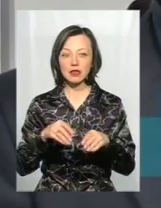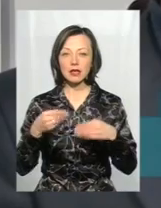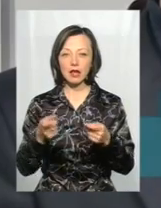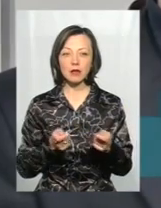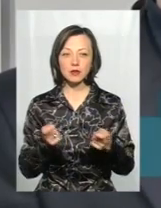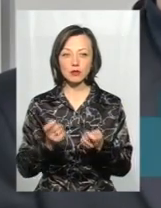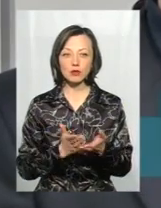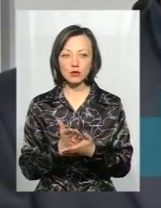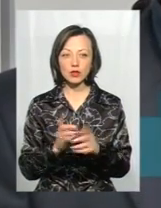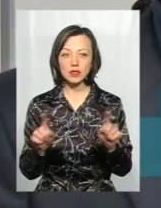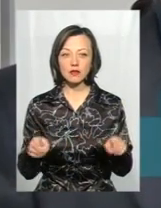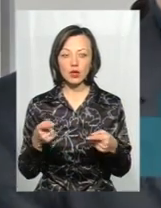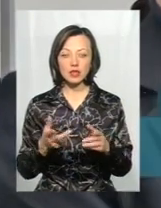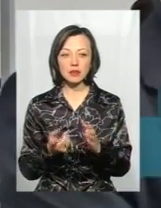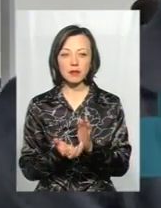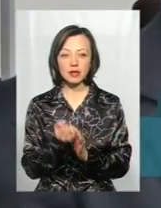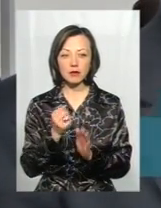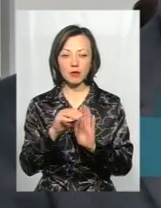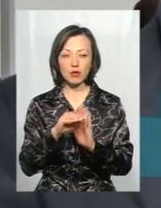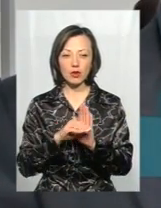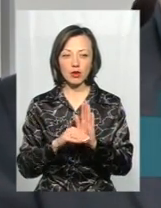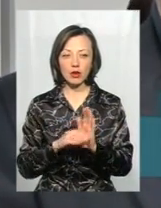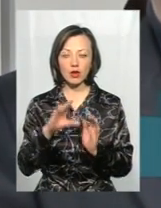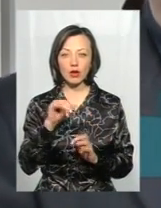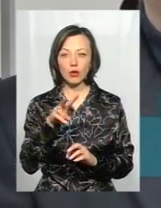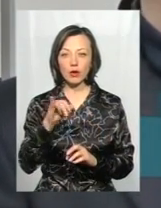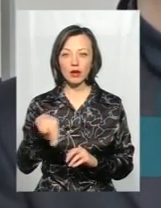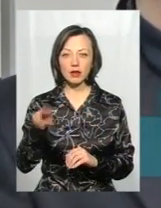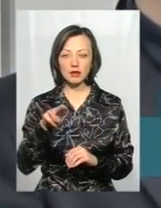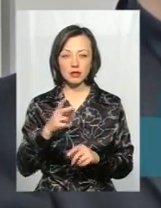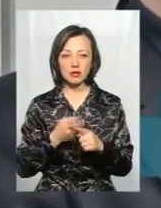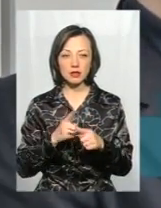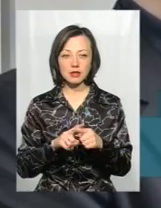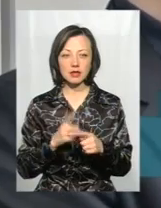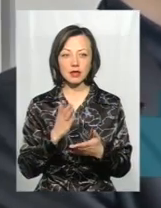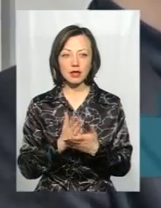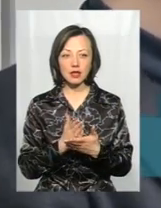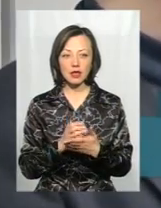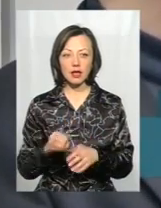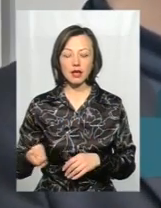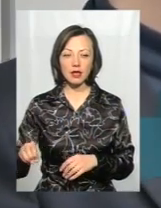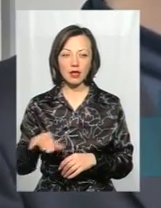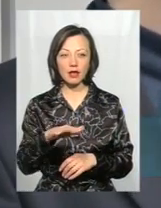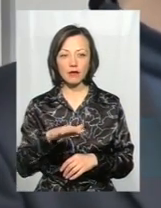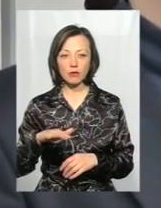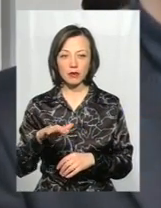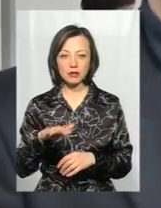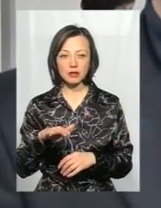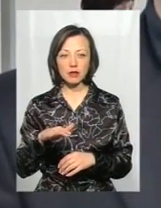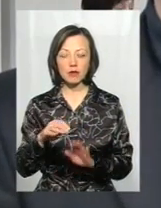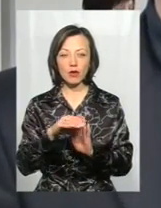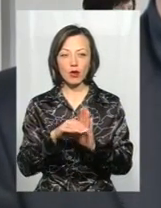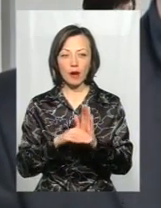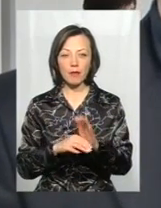у нас за підтримки програми ЮЛІДу. Це є європейська така, скажімо,